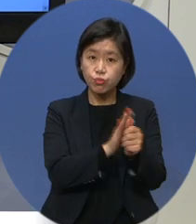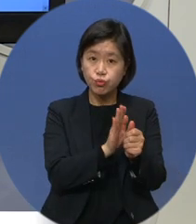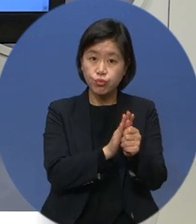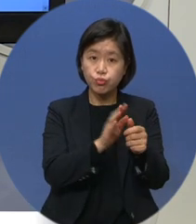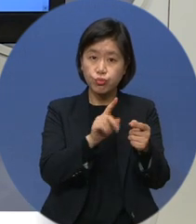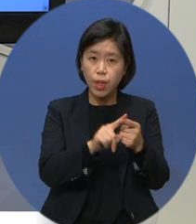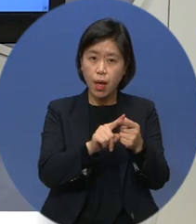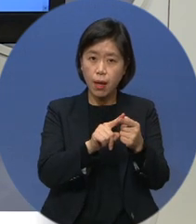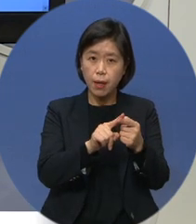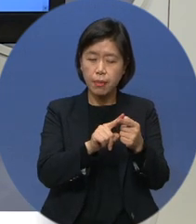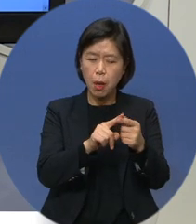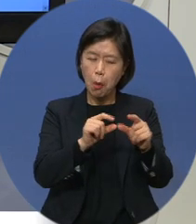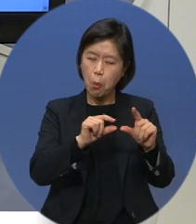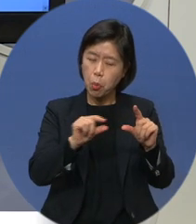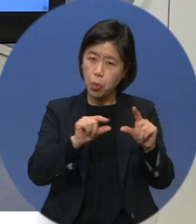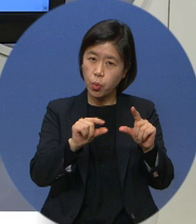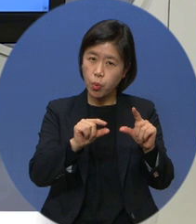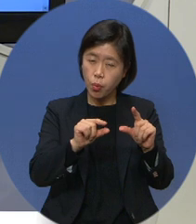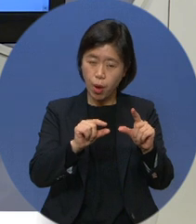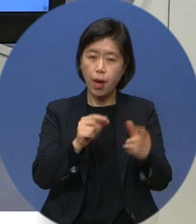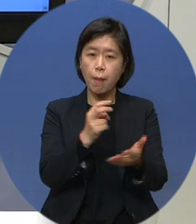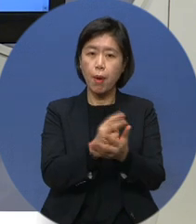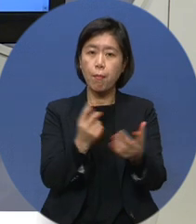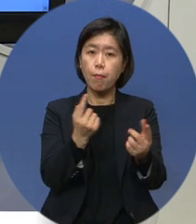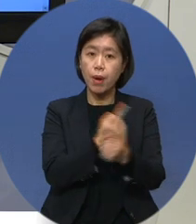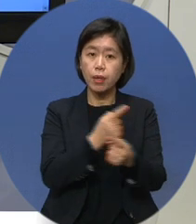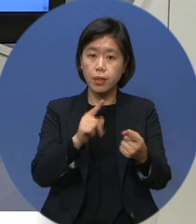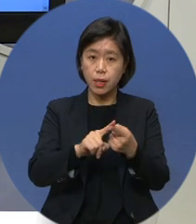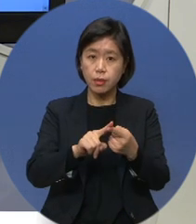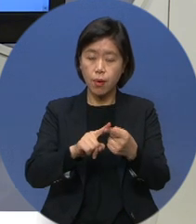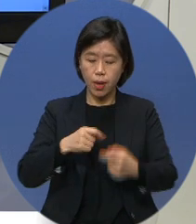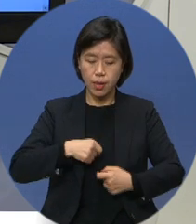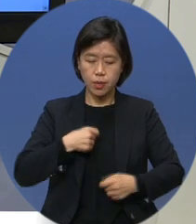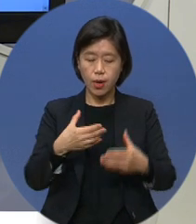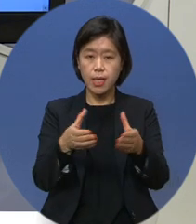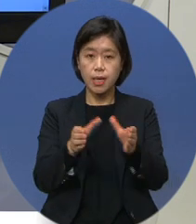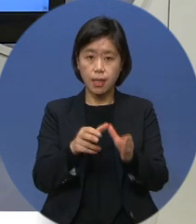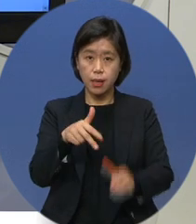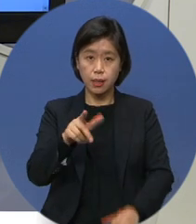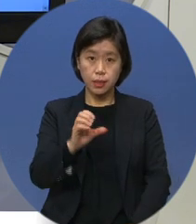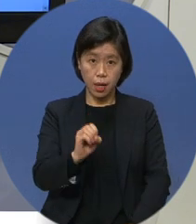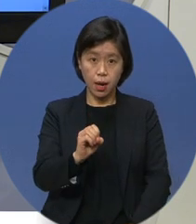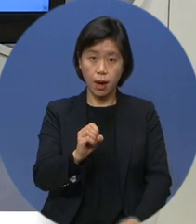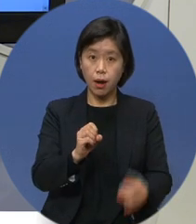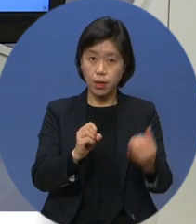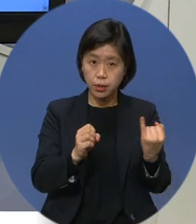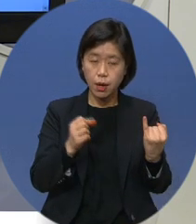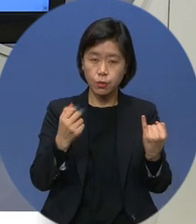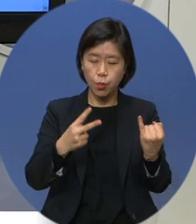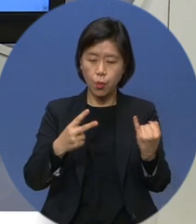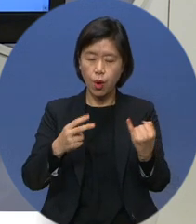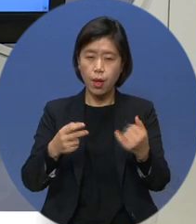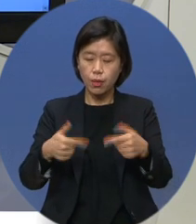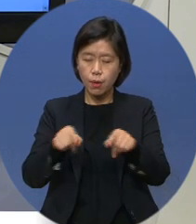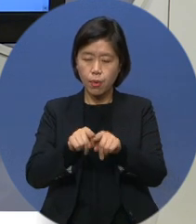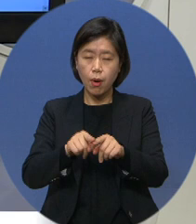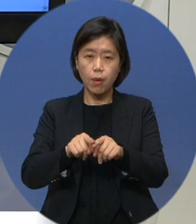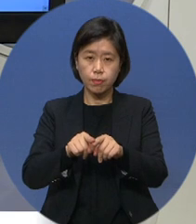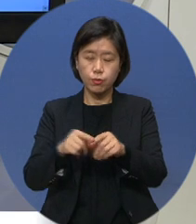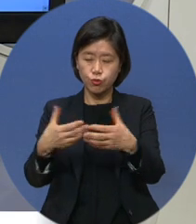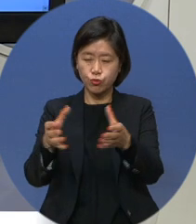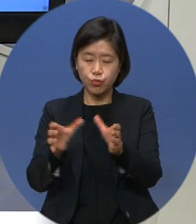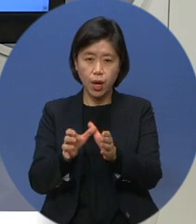의 정의당 장애 영 의원과 더불어 민주당 김성주 의원이 대표발의한 법률안을 조정해